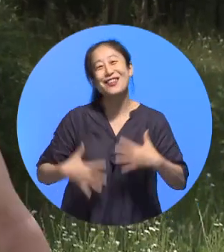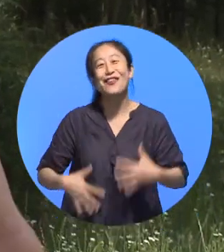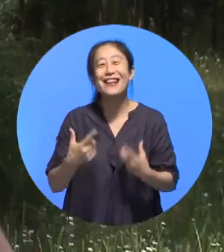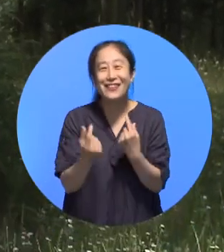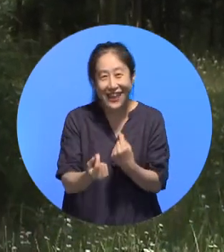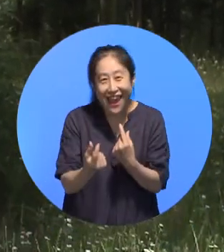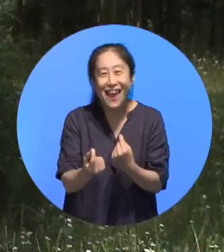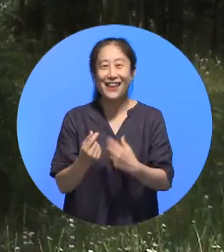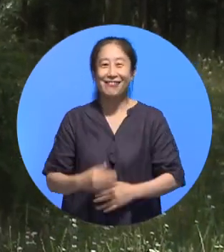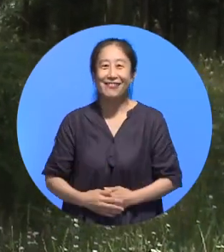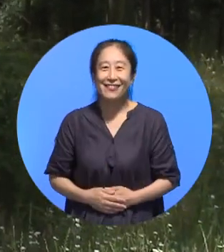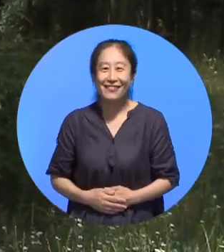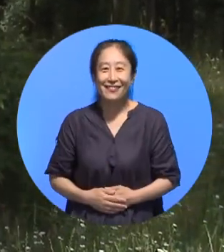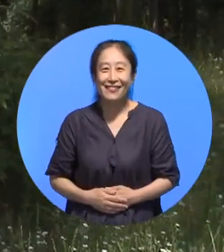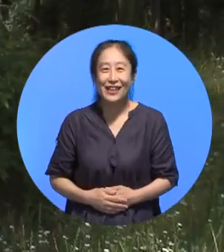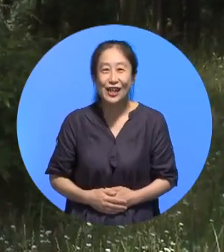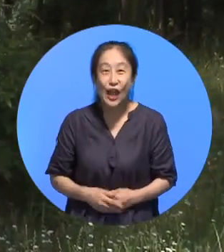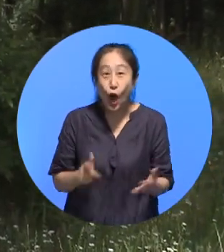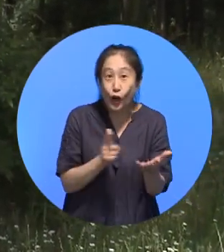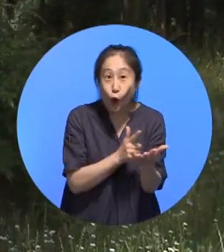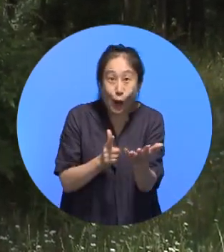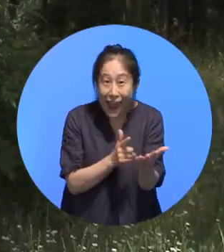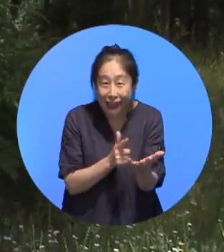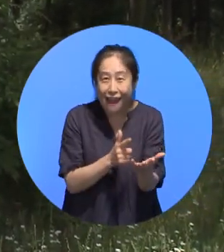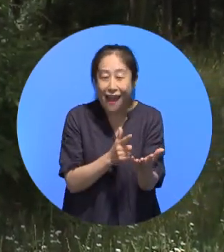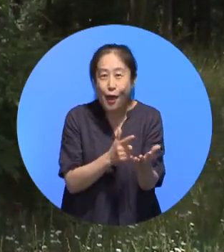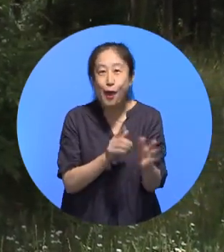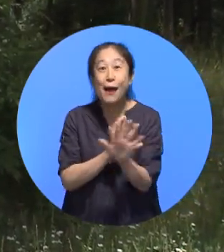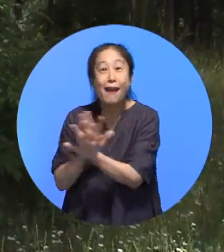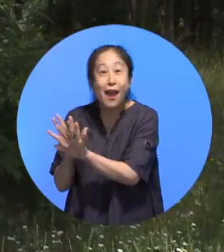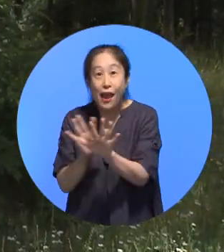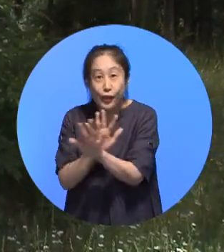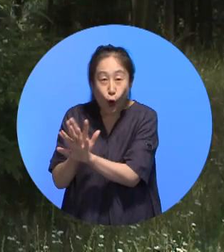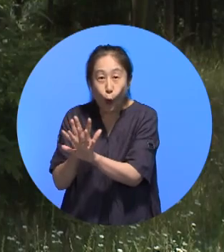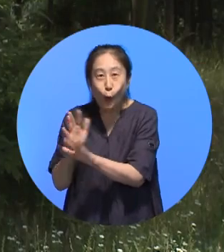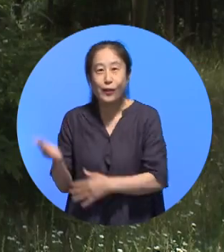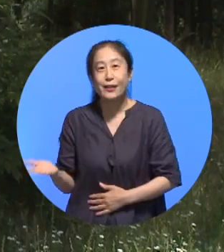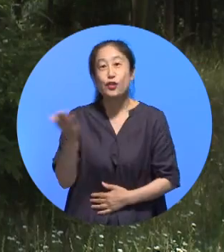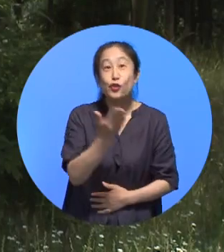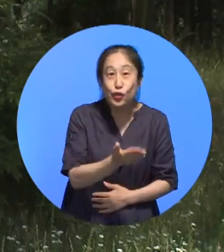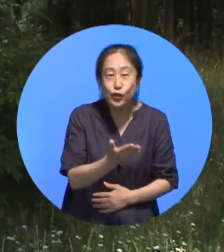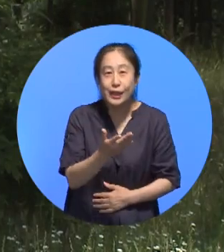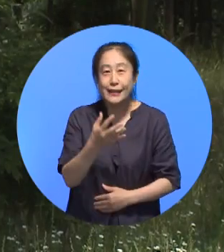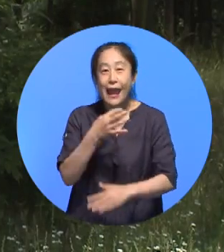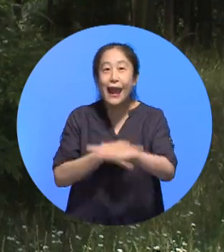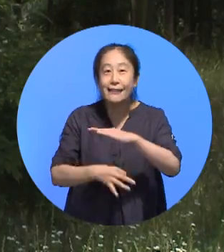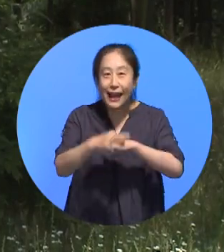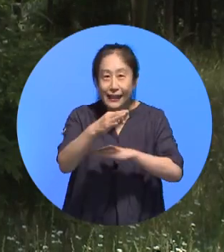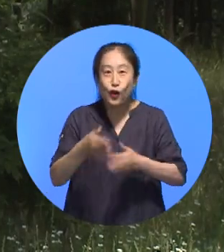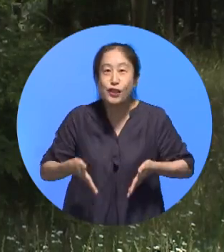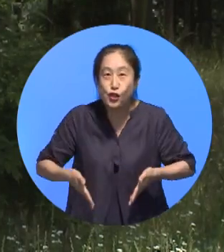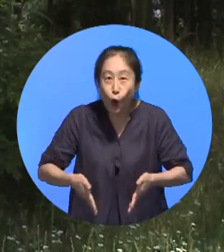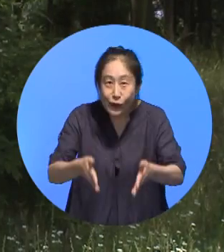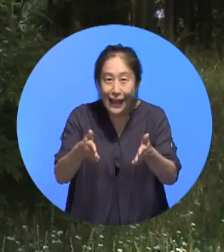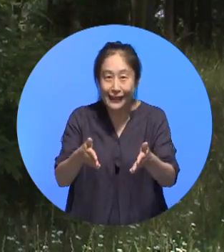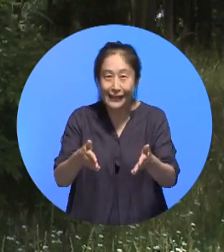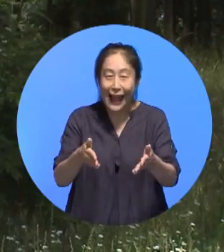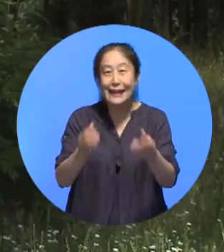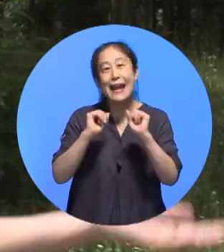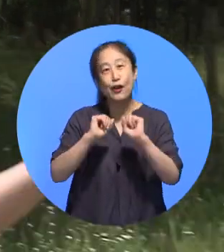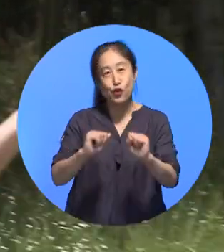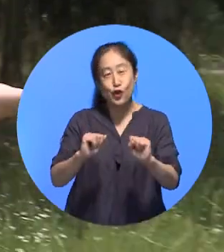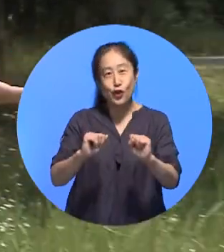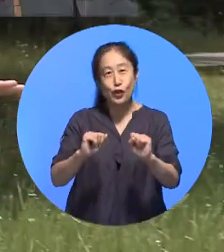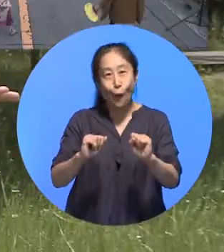ですねさてスプラッシュパーティーパレードと続きその後朝日通り商店街で行われる